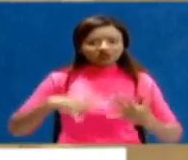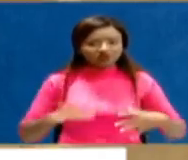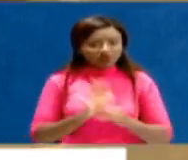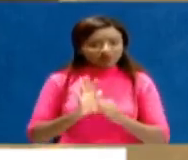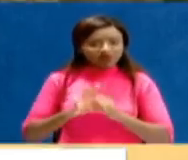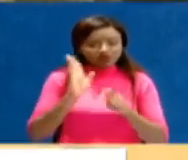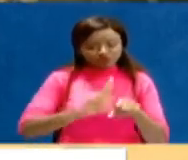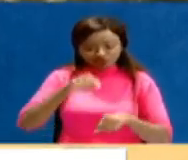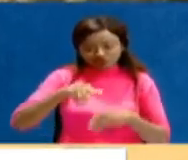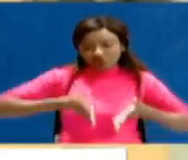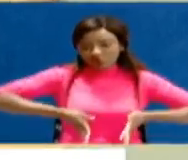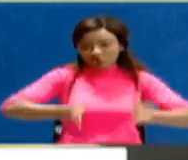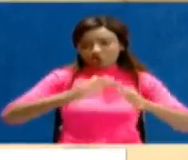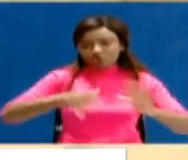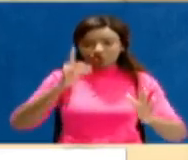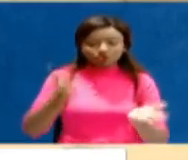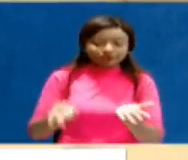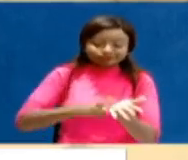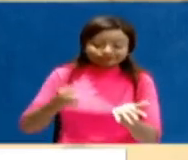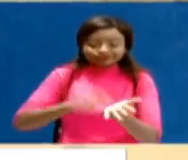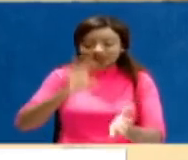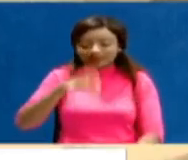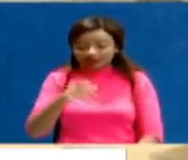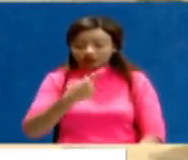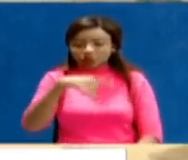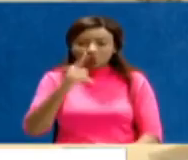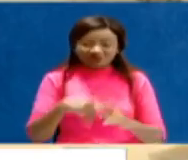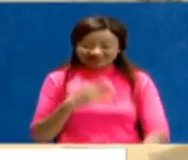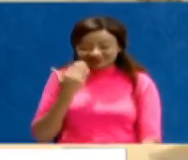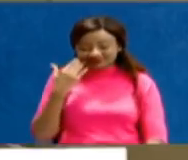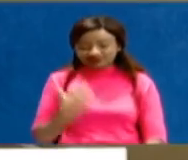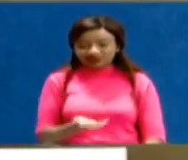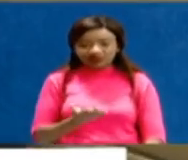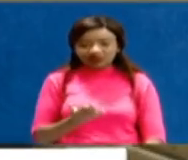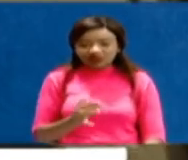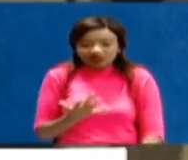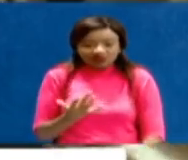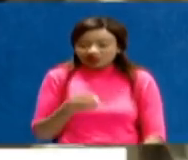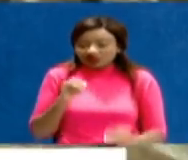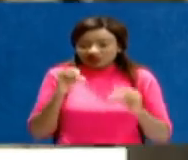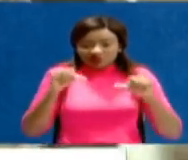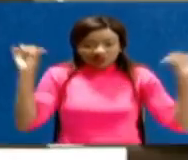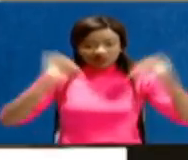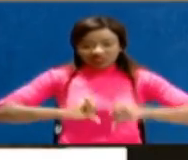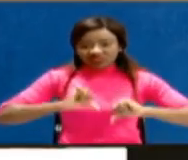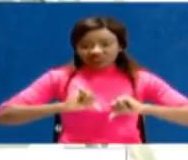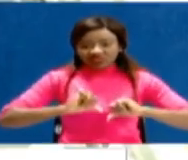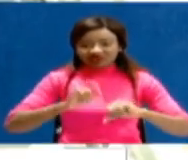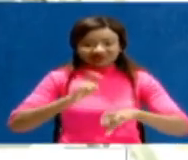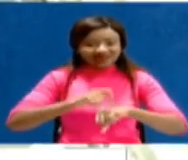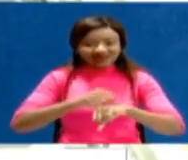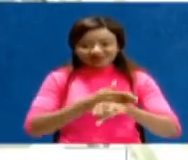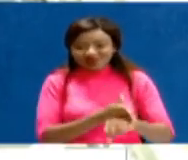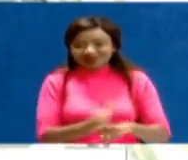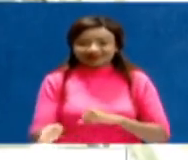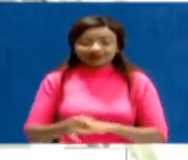hutumia barabara hii ili kuabiri magari, lakini ubovu wake unawakosesha amani, kwani wanatumia muda mwingi katika eneo hili. Kwa